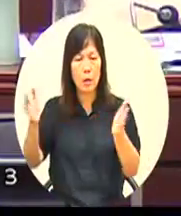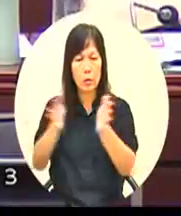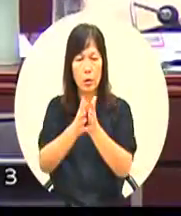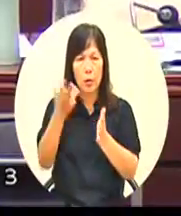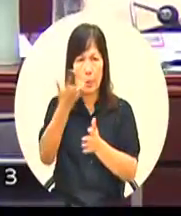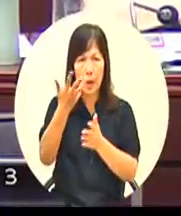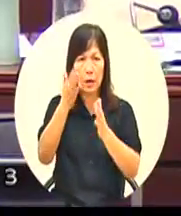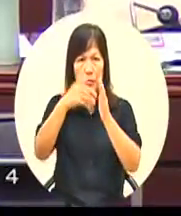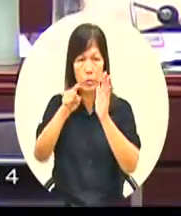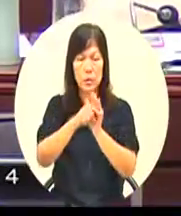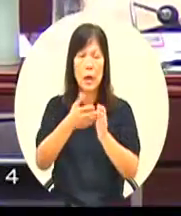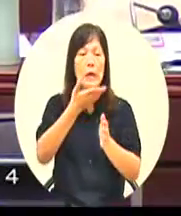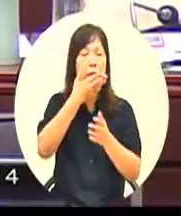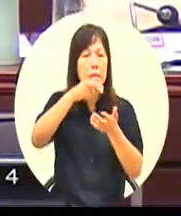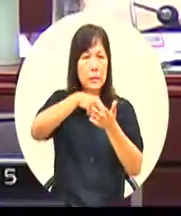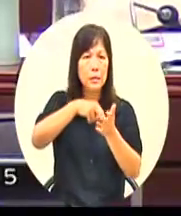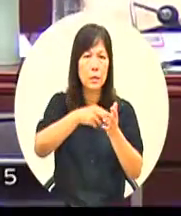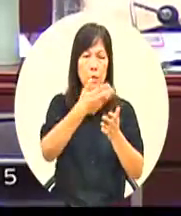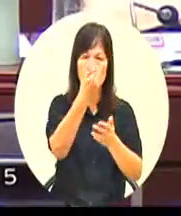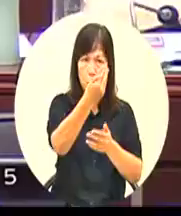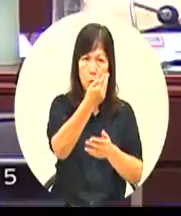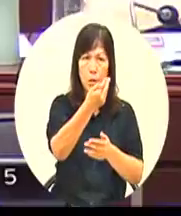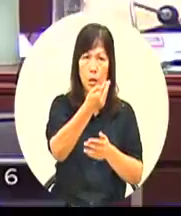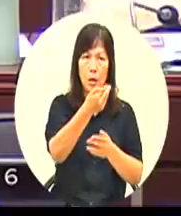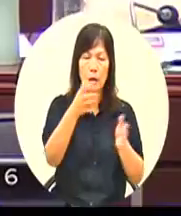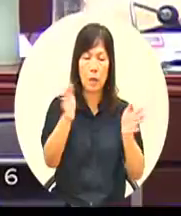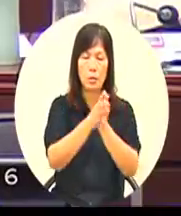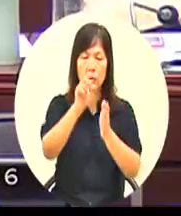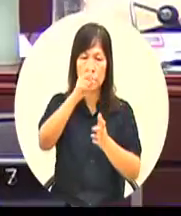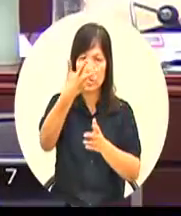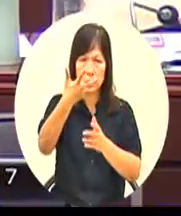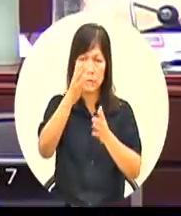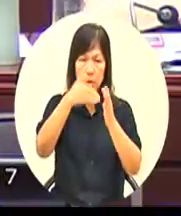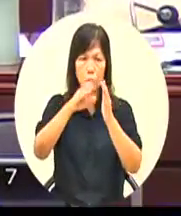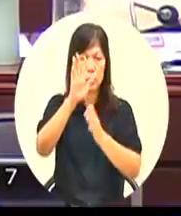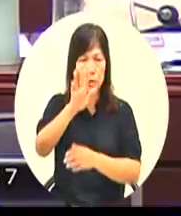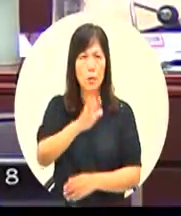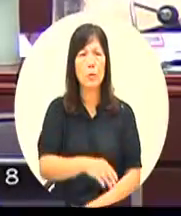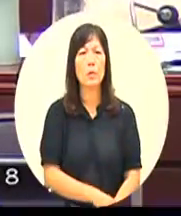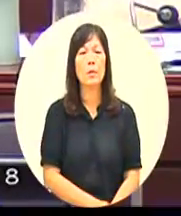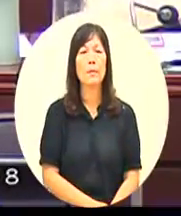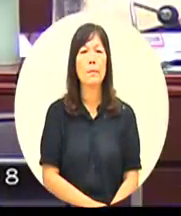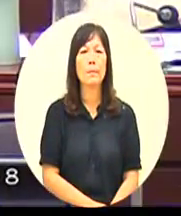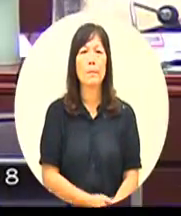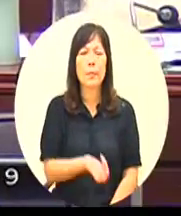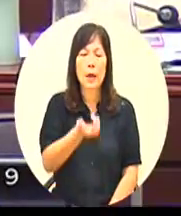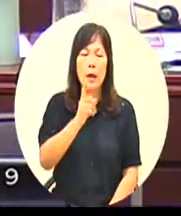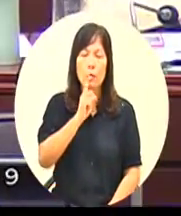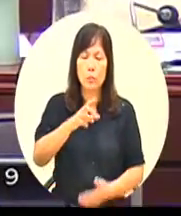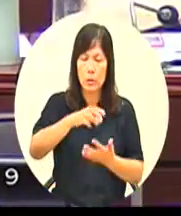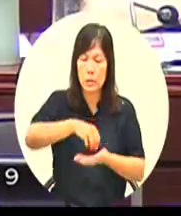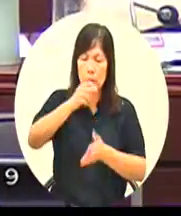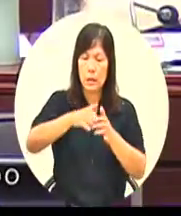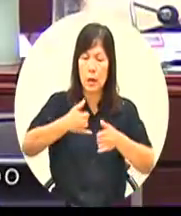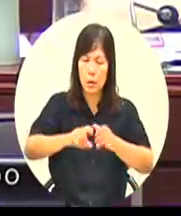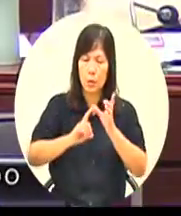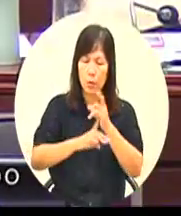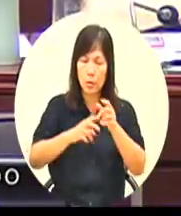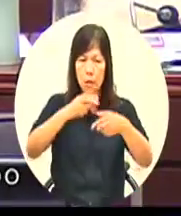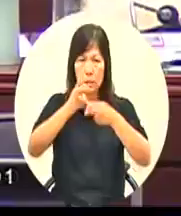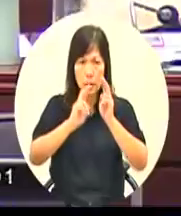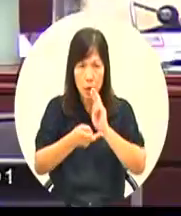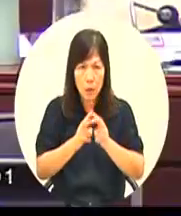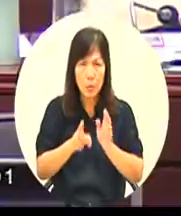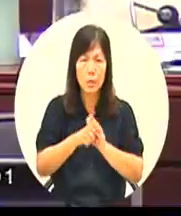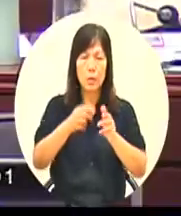校，私立的这个高中只有九个，一共有十七个学校。但是议员刚刚提到，其中陆竹高中、仁武高中跟